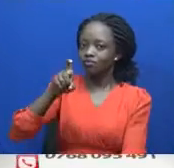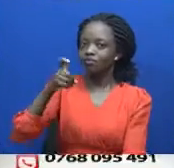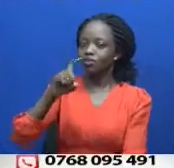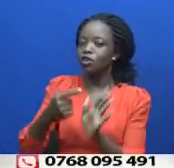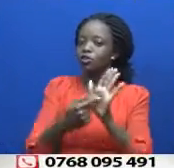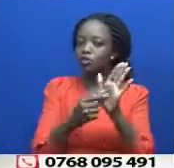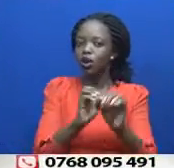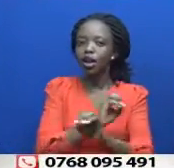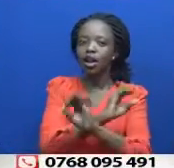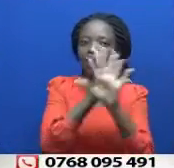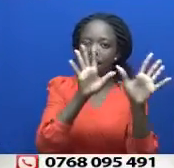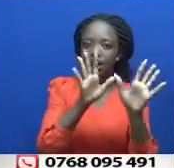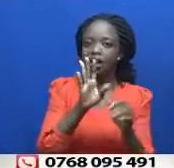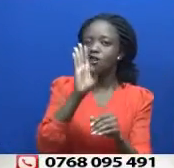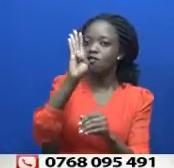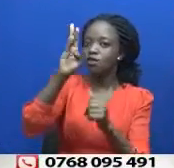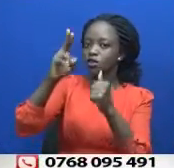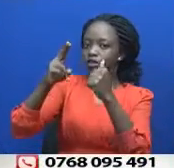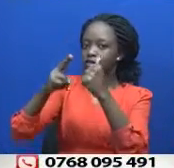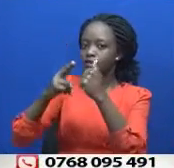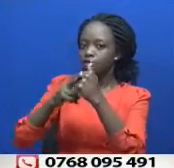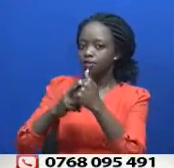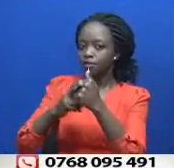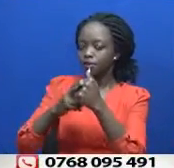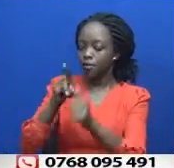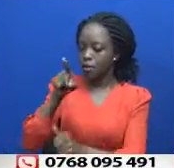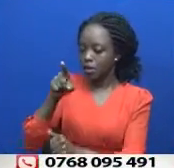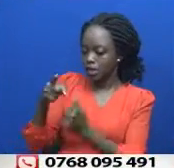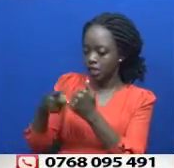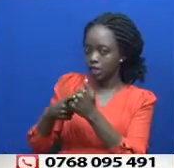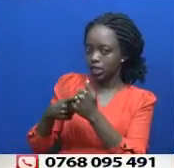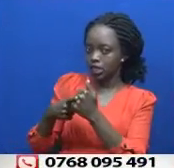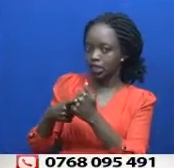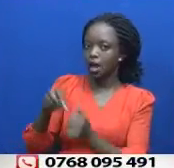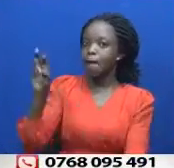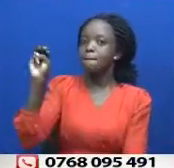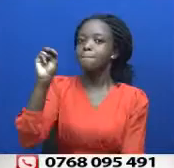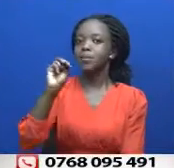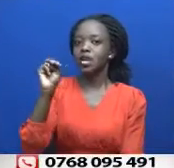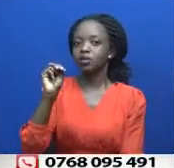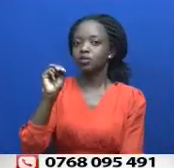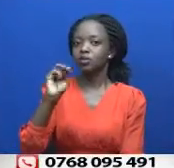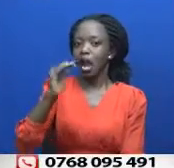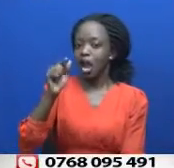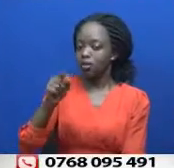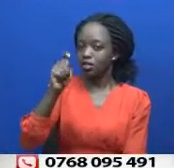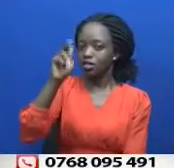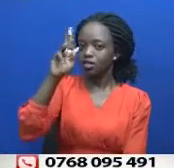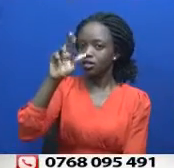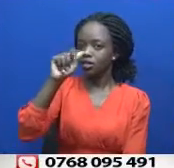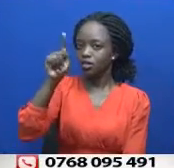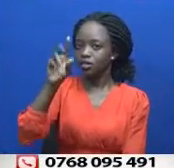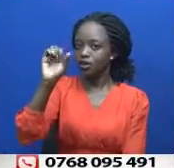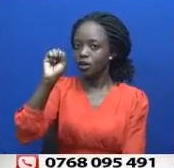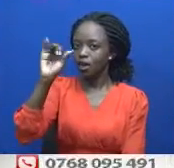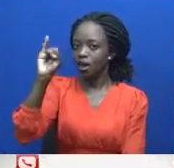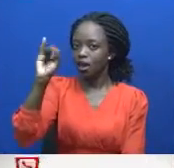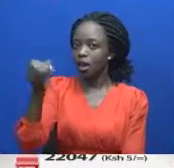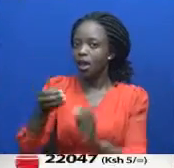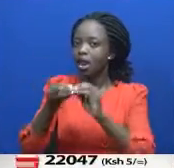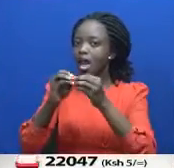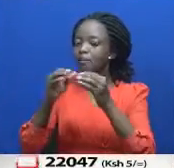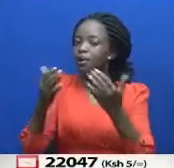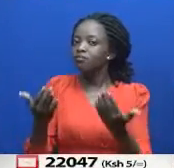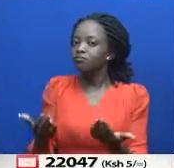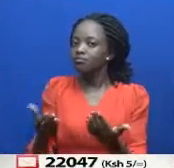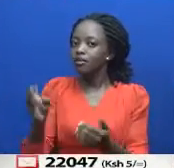ikijitokeza wazi kuwa ni milioni 47.6, na kaunti ya Trans Nzoia pekee ina idadi ya watu